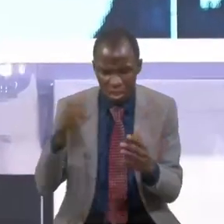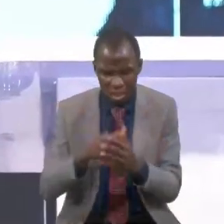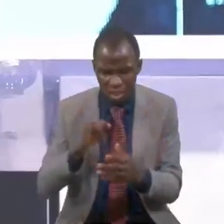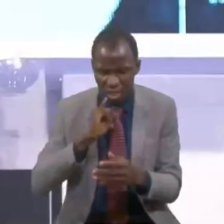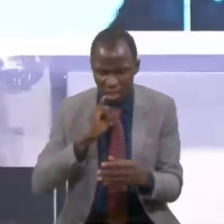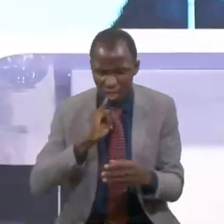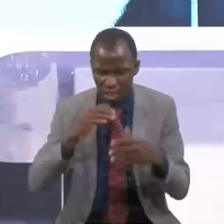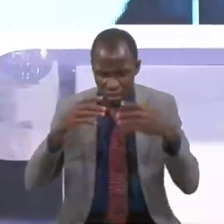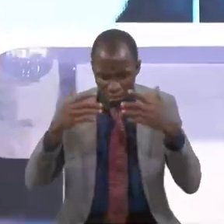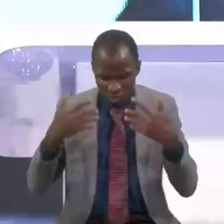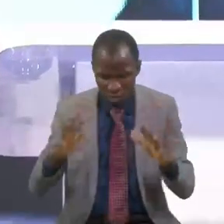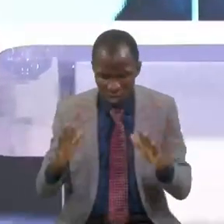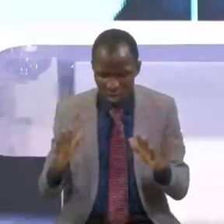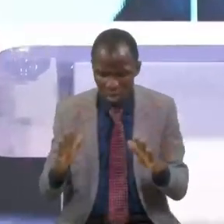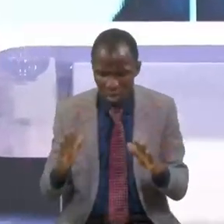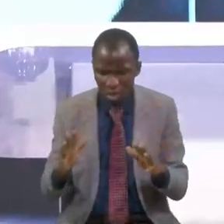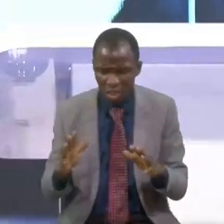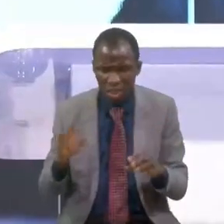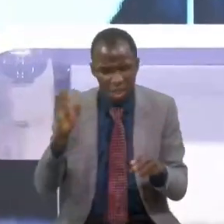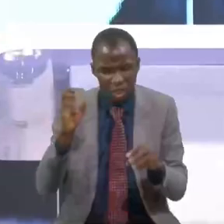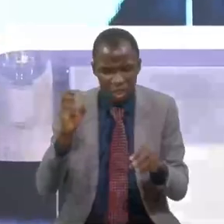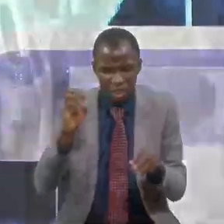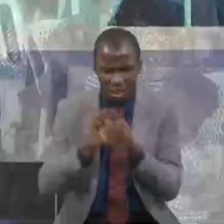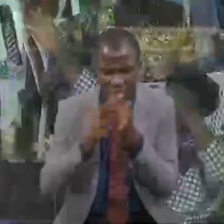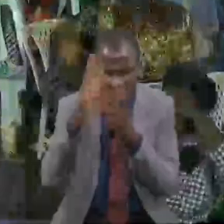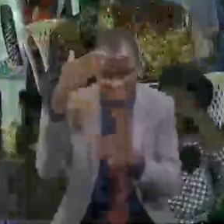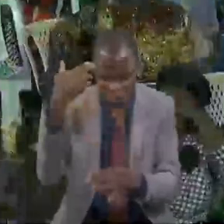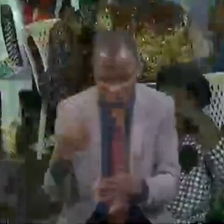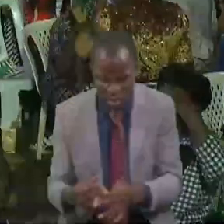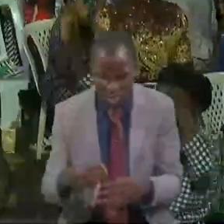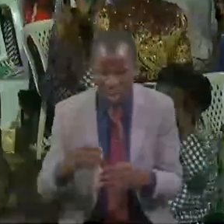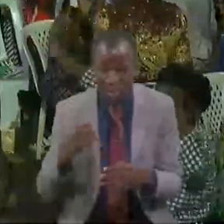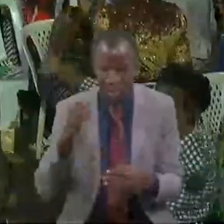c'est fait au nom de Jésus